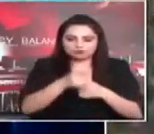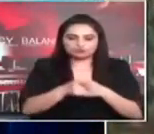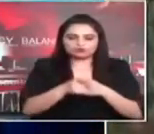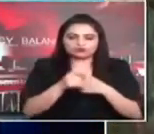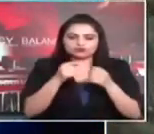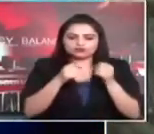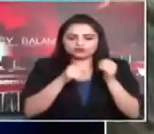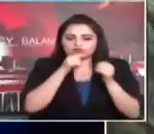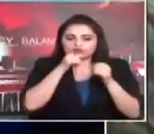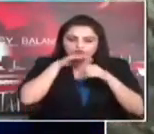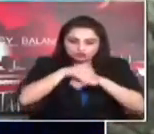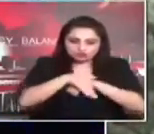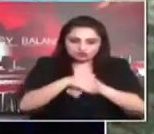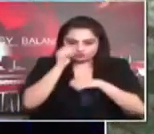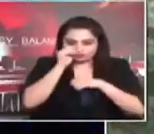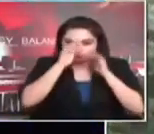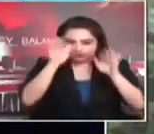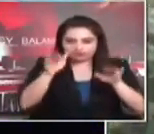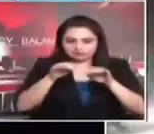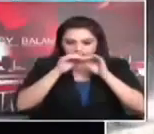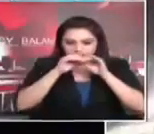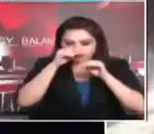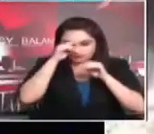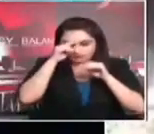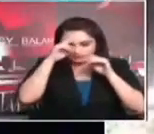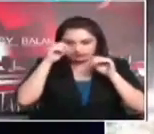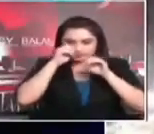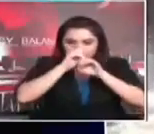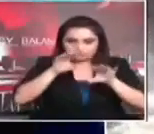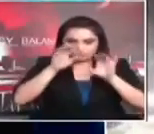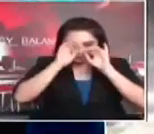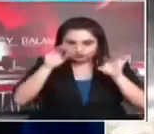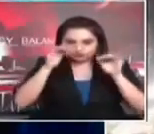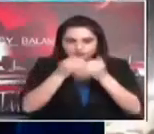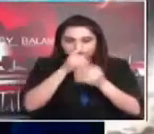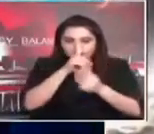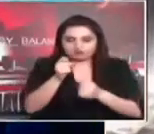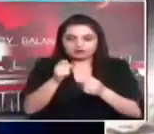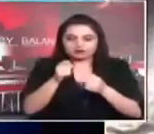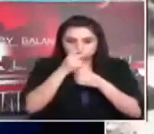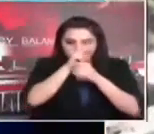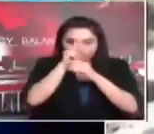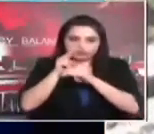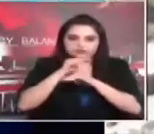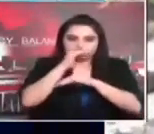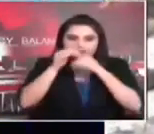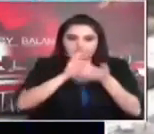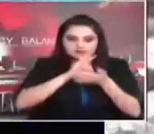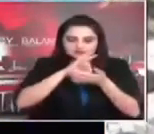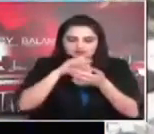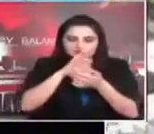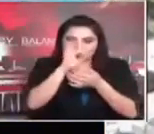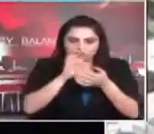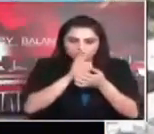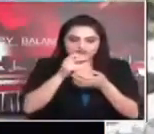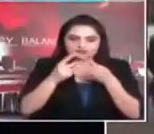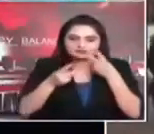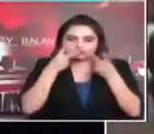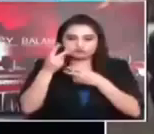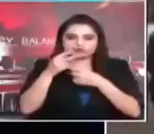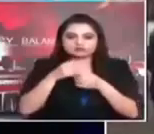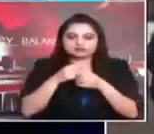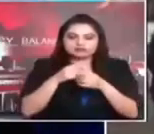झरनाको पूर्वाधार र प्रसार प्रसारका लागि पर्यटन विकास कार्यालय र होटल एसोसिएसन भेडेटारले काम गरिरहेका